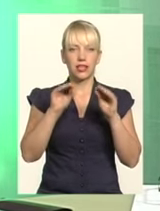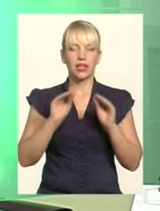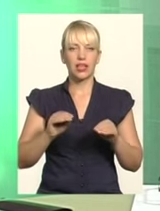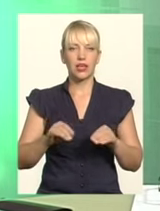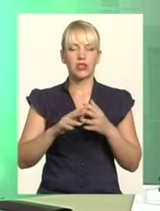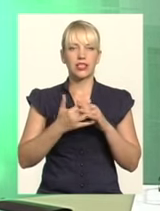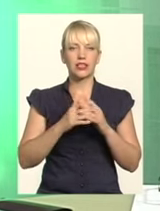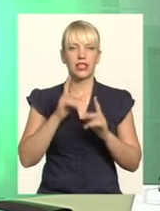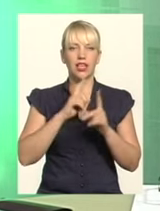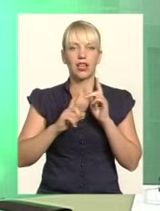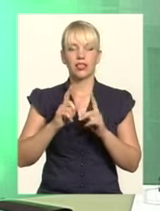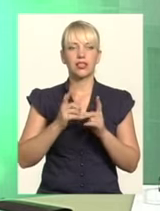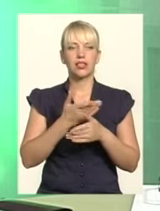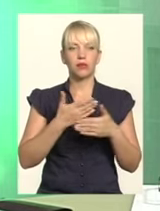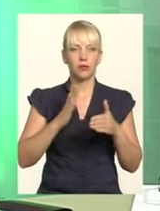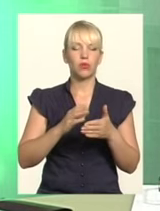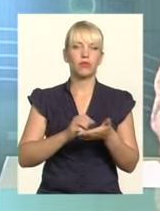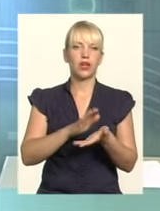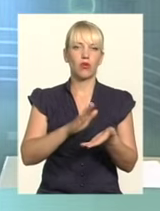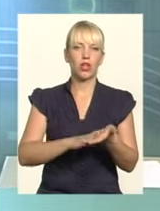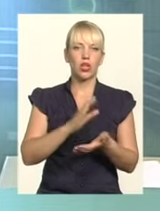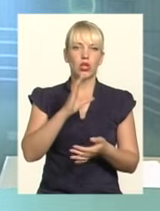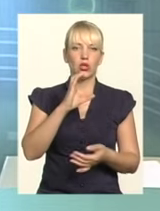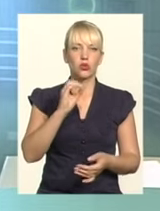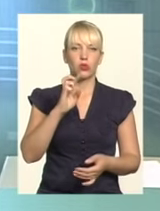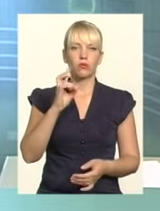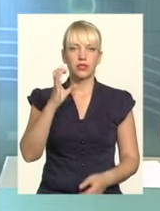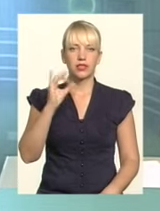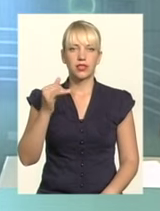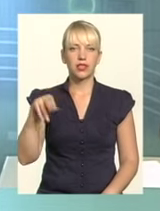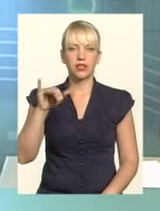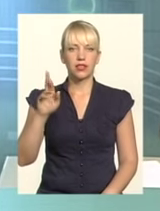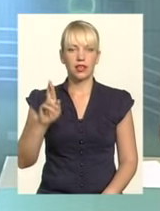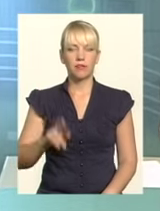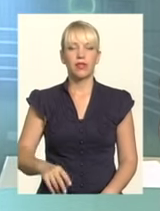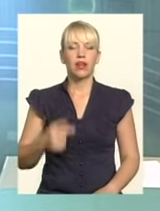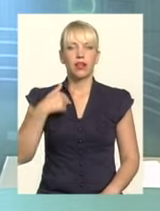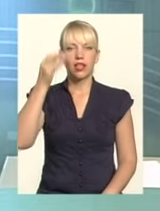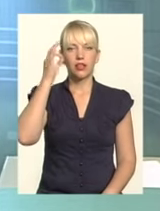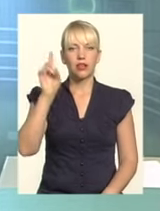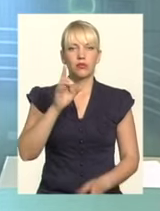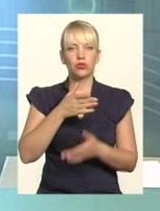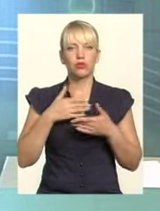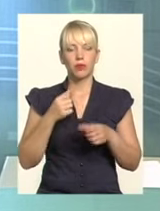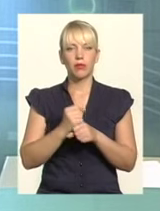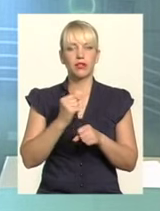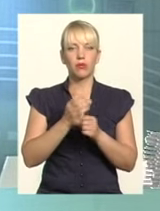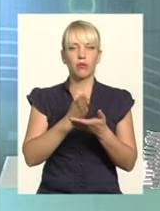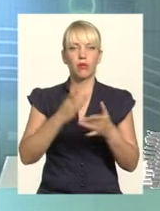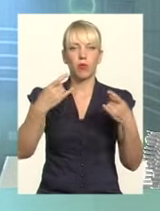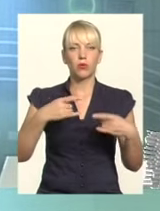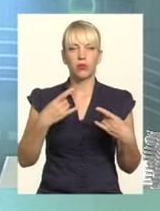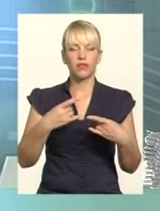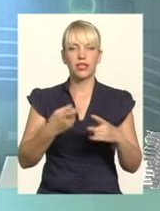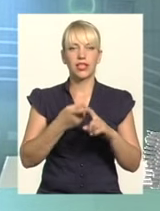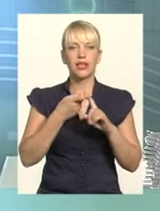і ми тоді їм нарахуємо. Дякую за відповідь. Нагадаю телеглядачам, що ми працюємо в прямому ефірі. Телефон для